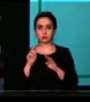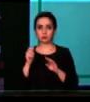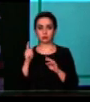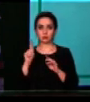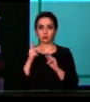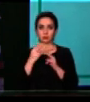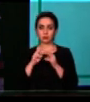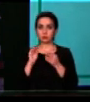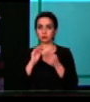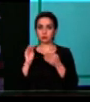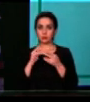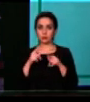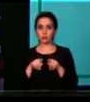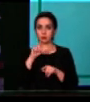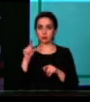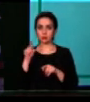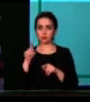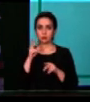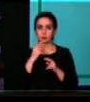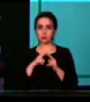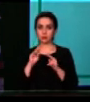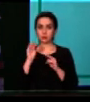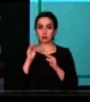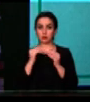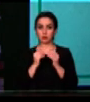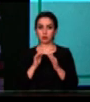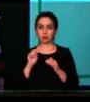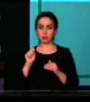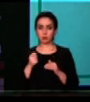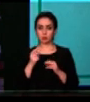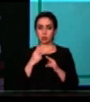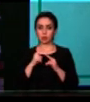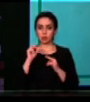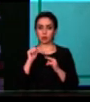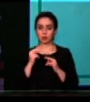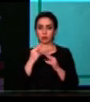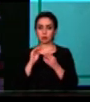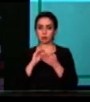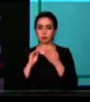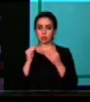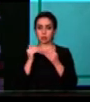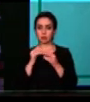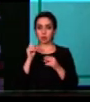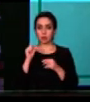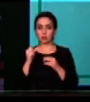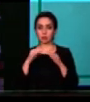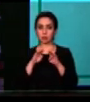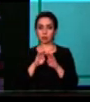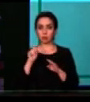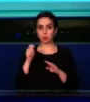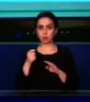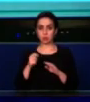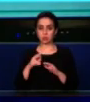Чтобы зашифровать текст, мы будем его зашифровывать открытым ключом, а расшифровывать текст мы будем с помощью закрытого